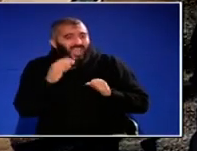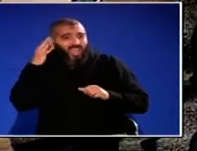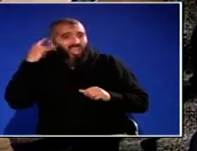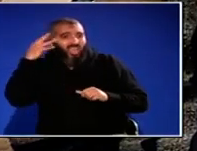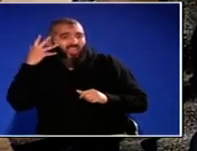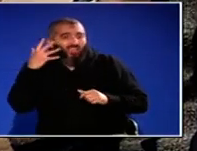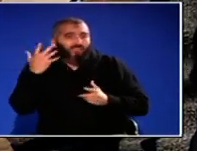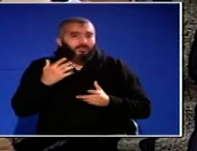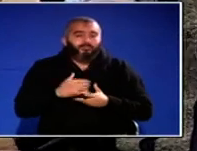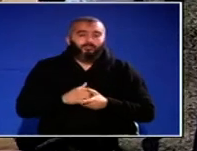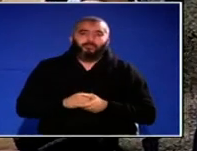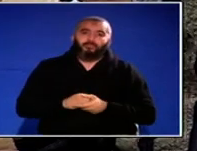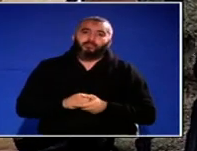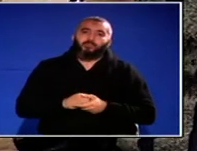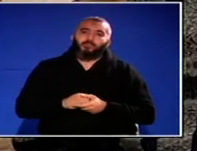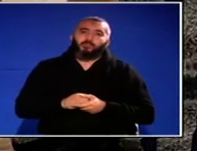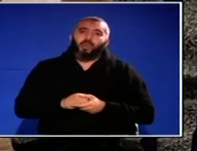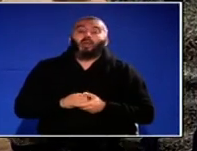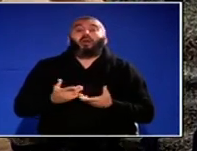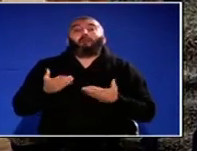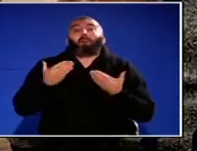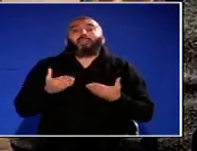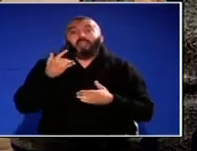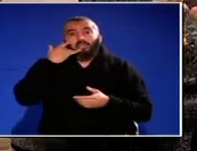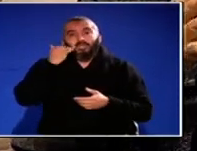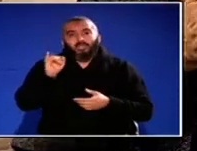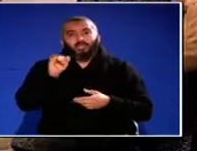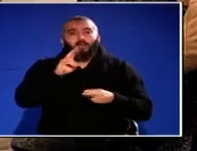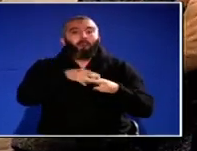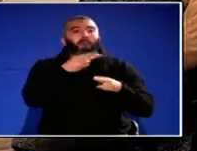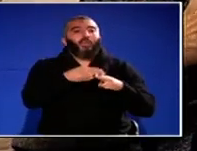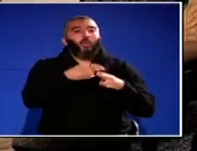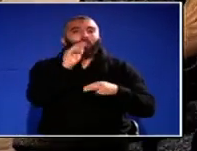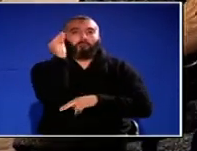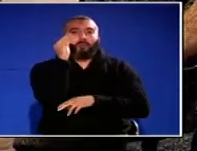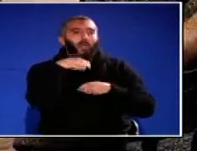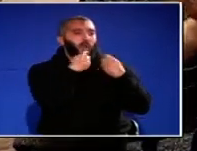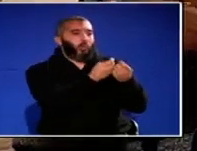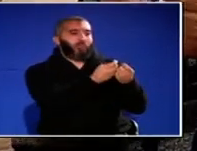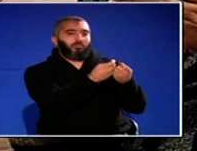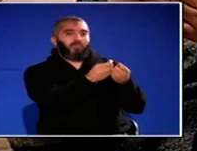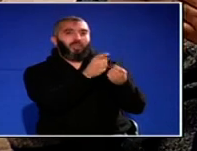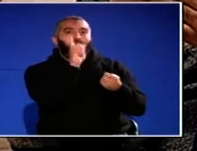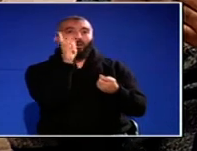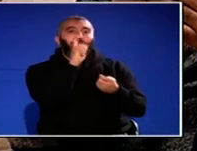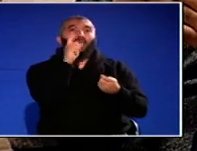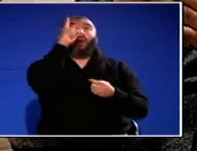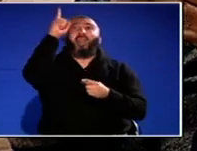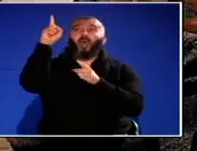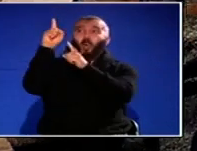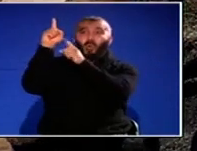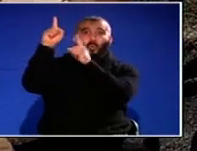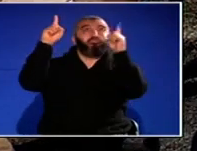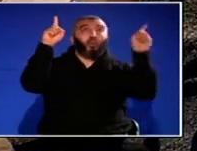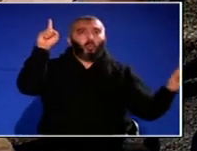نتحدث على الشرك، هذا اعظم شيء هو الشرك، اذا كان معانيها لا تحمل شركا بالله، اشراكا بالله سبحانه وتعالى.